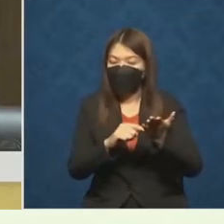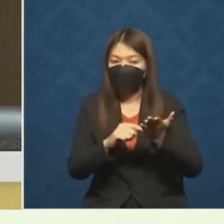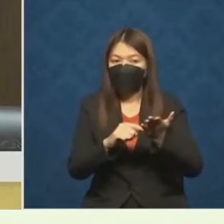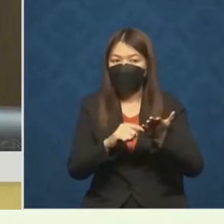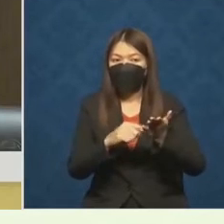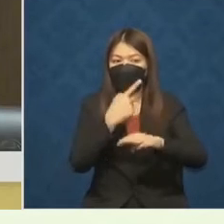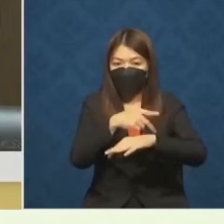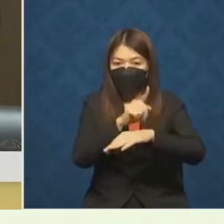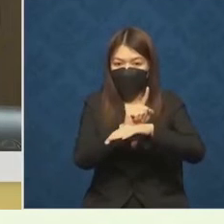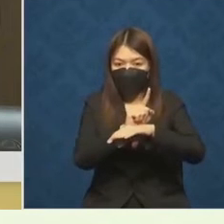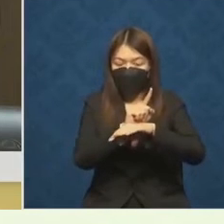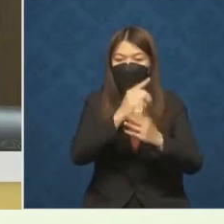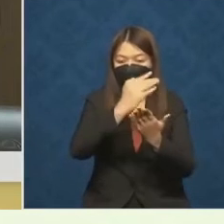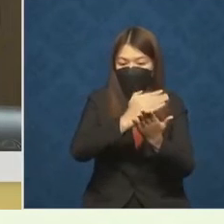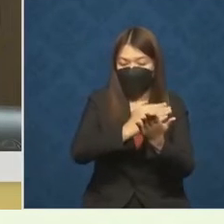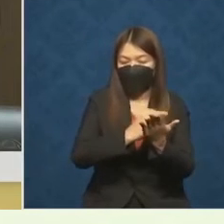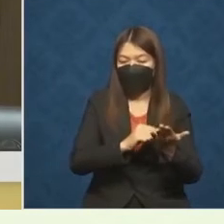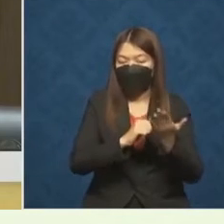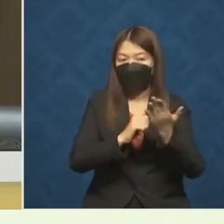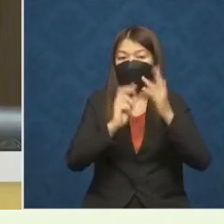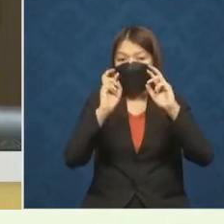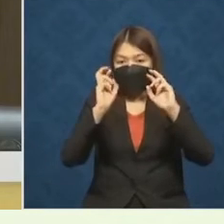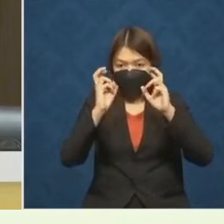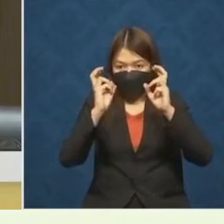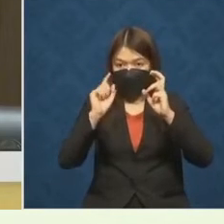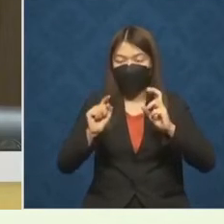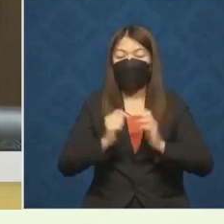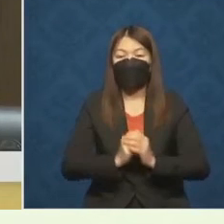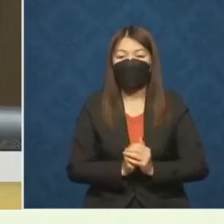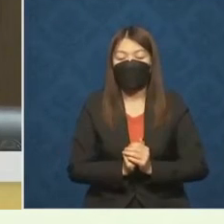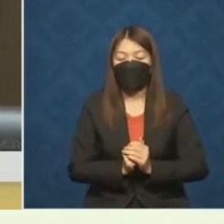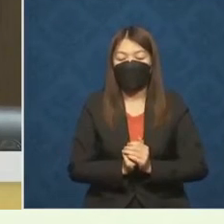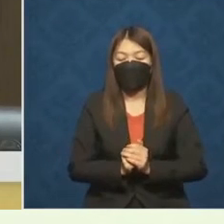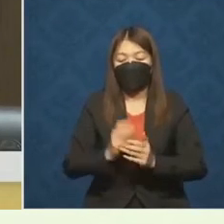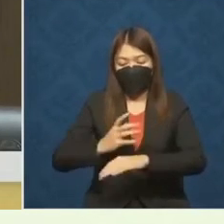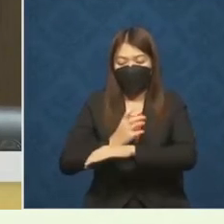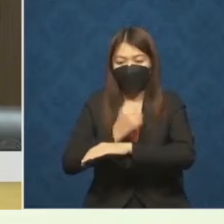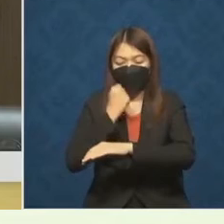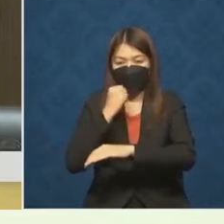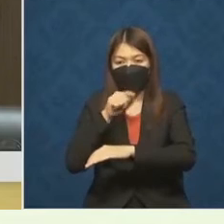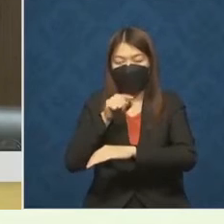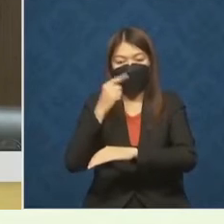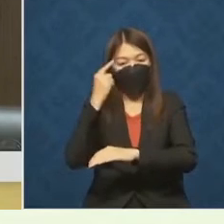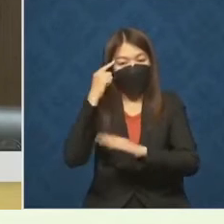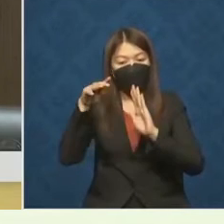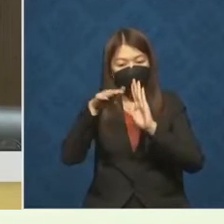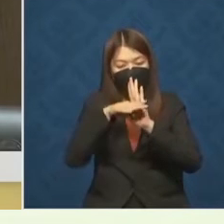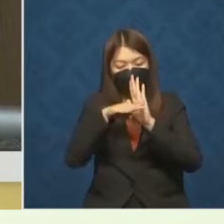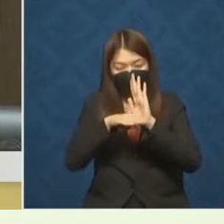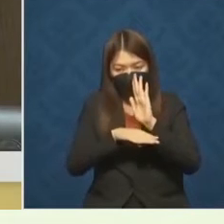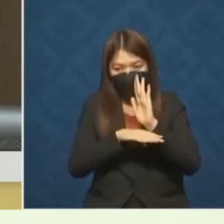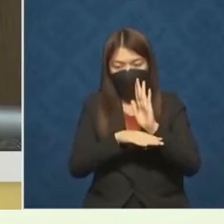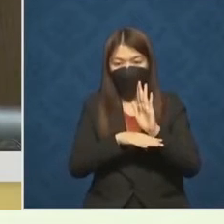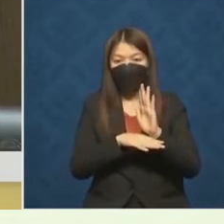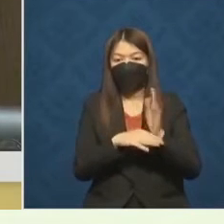อท่านประธานไปแล้วนะครับสำหรับในหัวข้อนี้ก็เกี่ยวกับประเด็นการปฏิรูปการเมืองที่กำหนดไว้ในรัฐธร